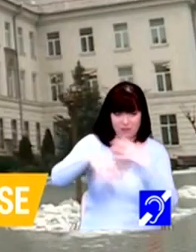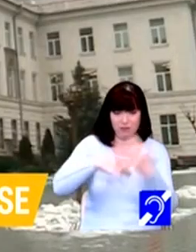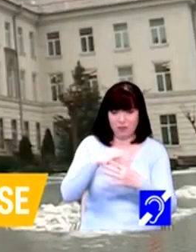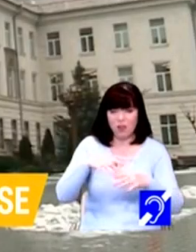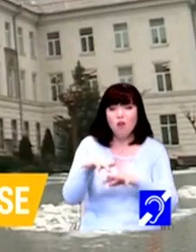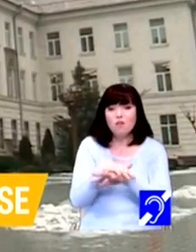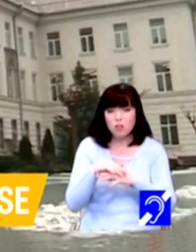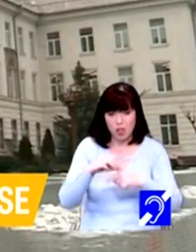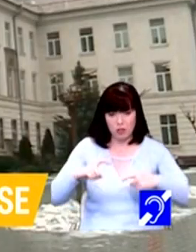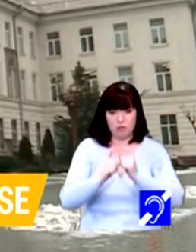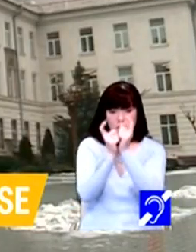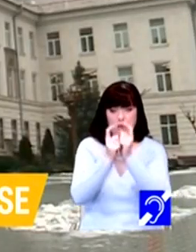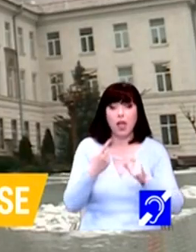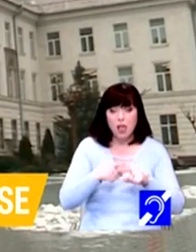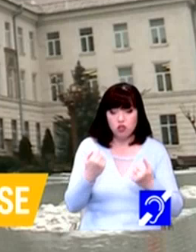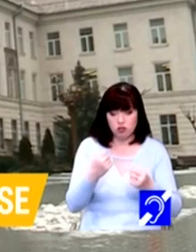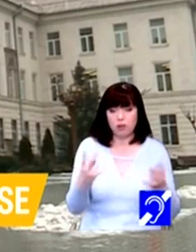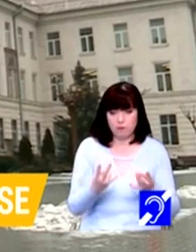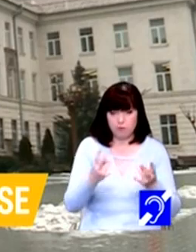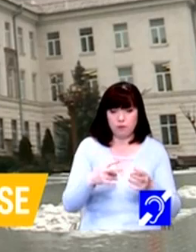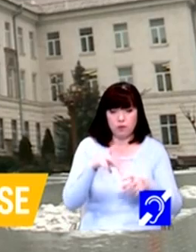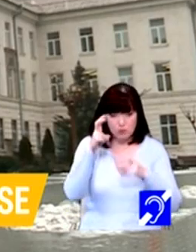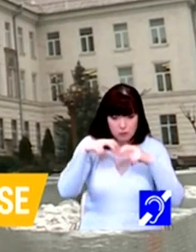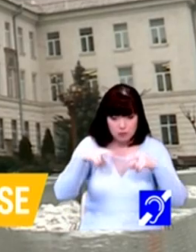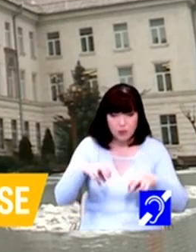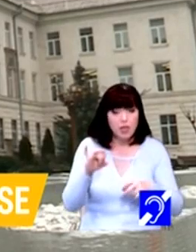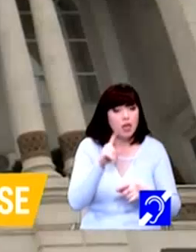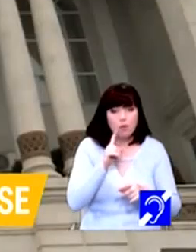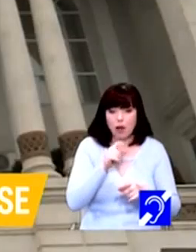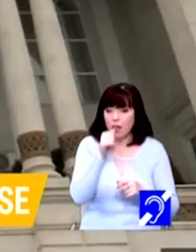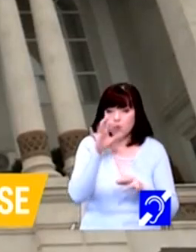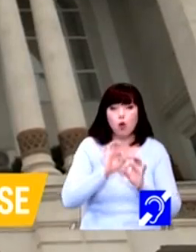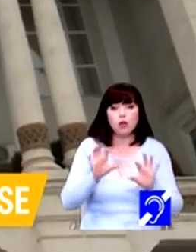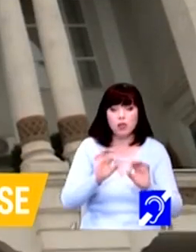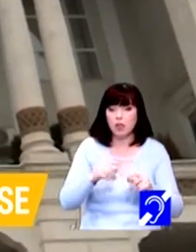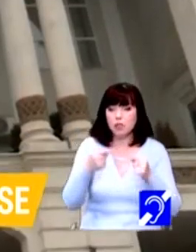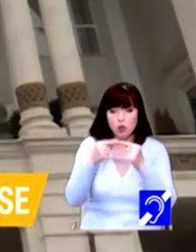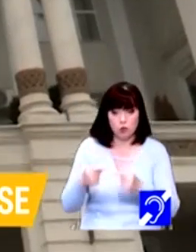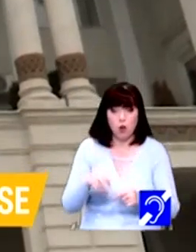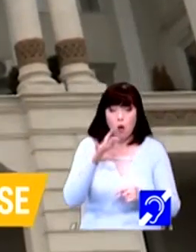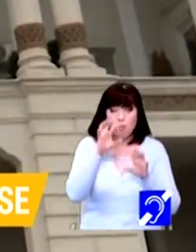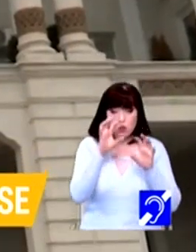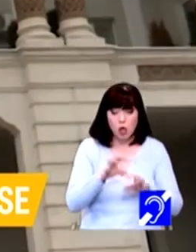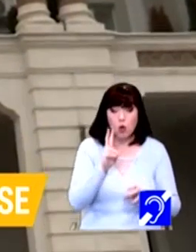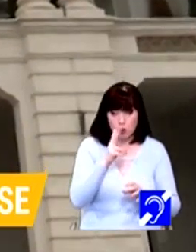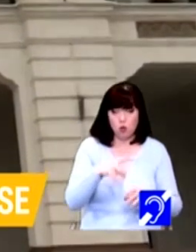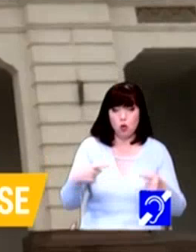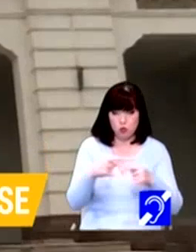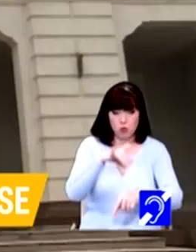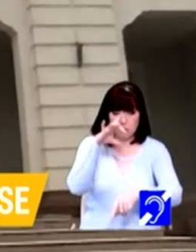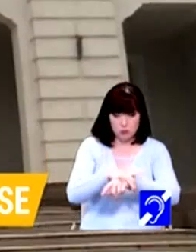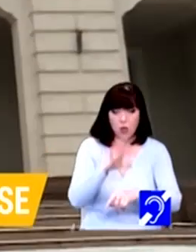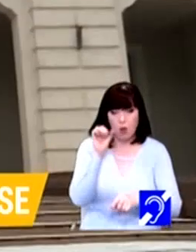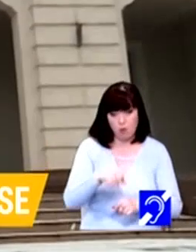sociale. Investigațiile sunt în desfășurare și nu sunt oferite detalii. Potrivit codului penal, cei vinovați riscă până la